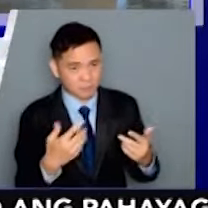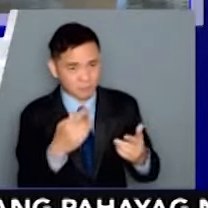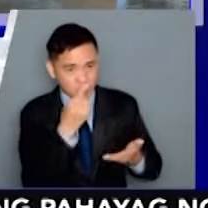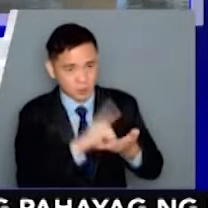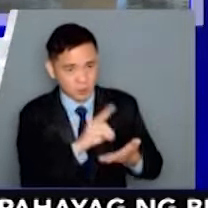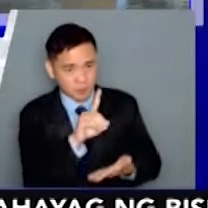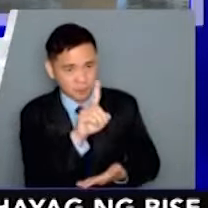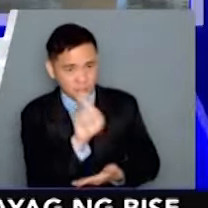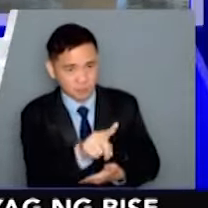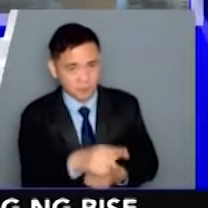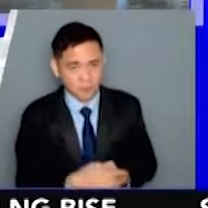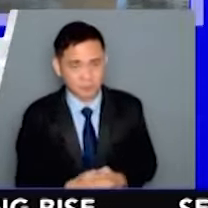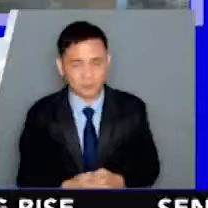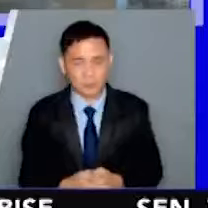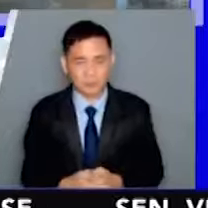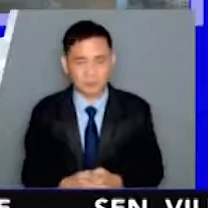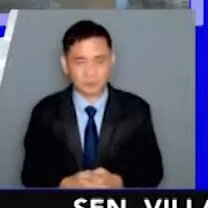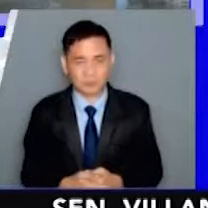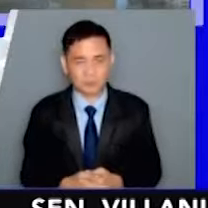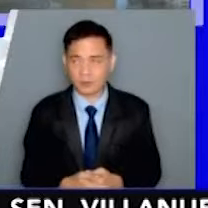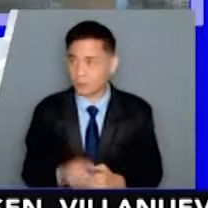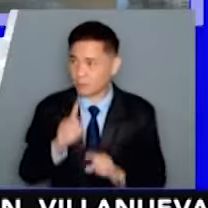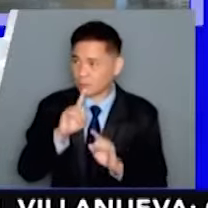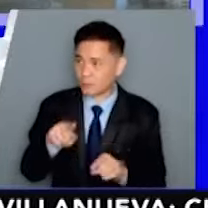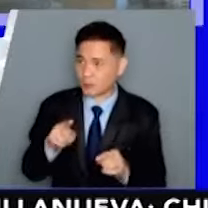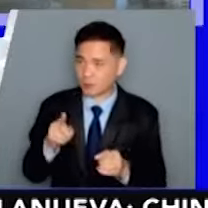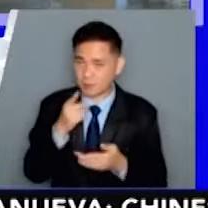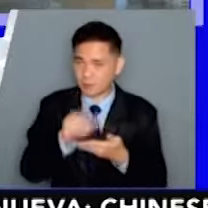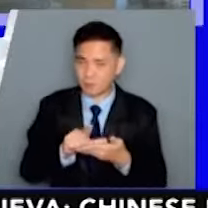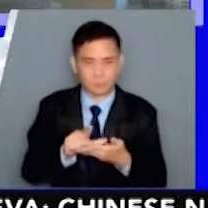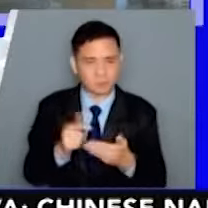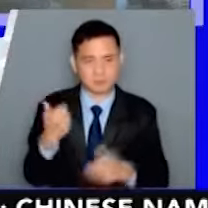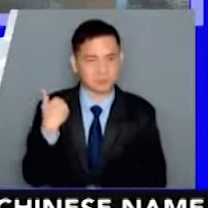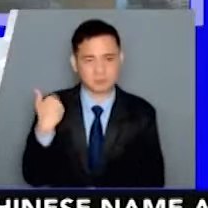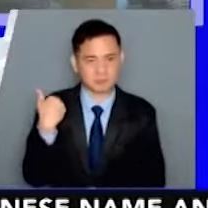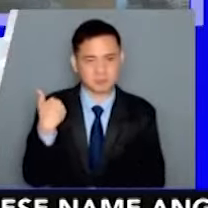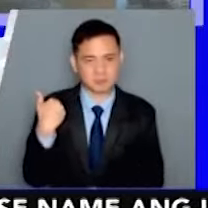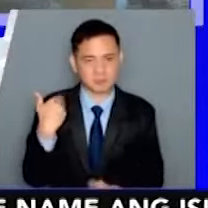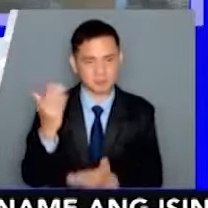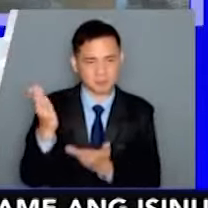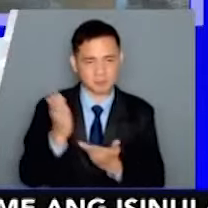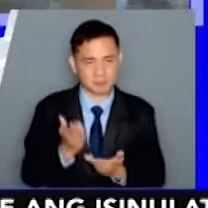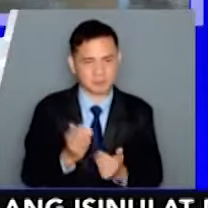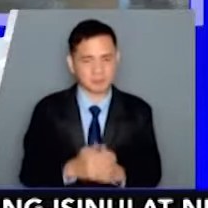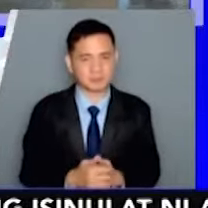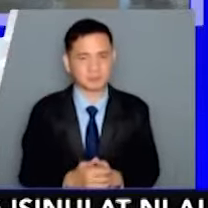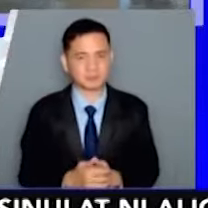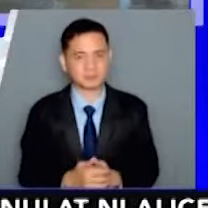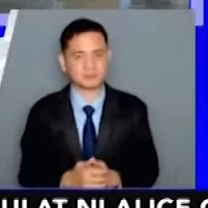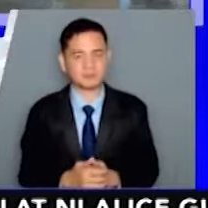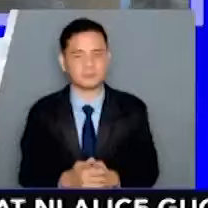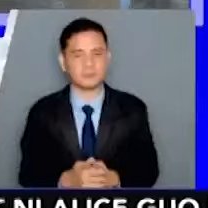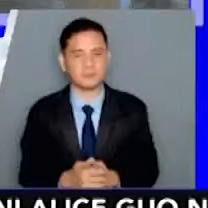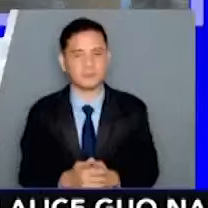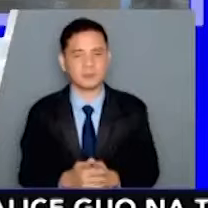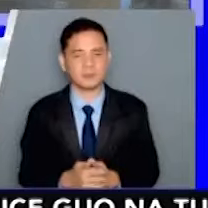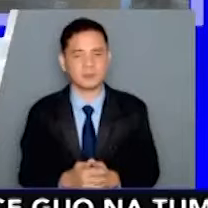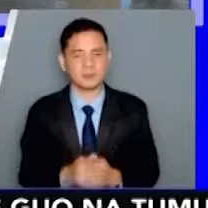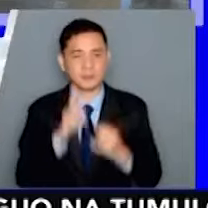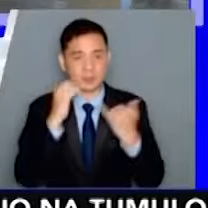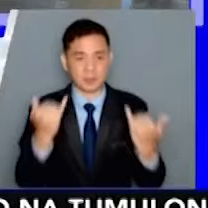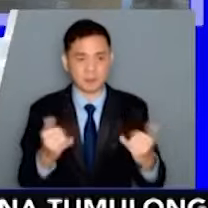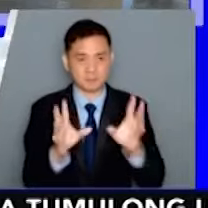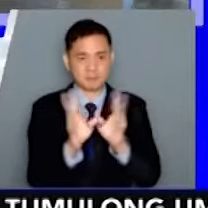Of the reply po? Yes. They have not yet. Replied. Sa huli, na-defer ang termination ng pagdinig sa